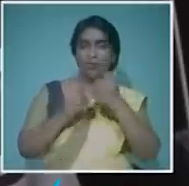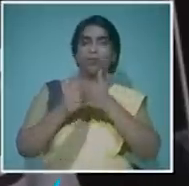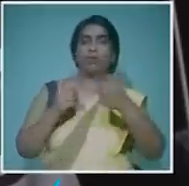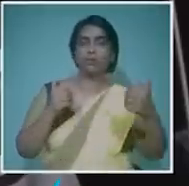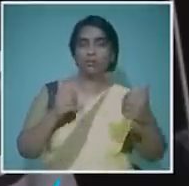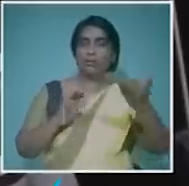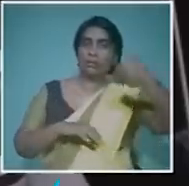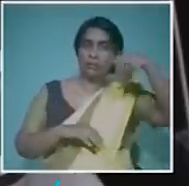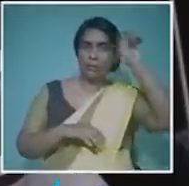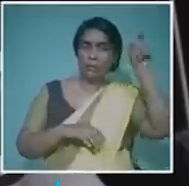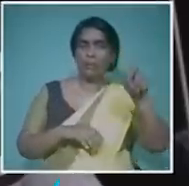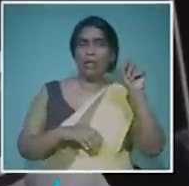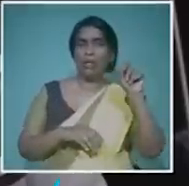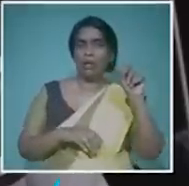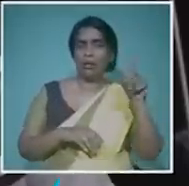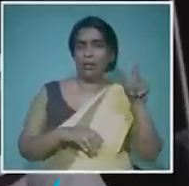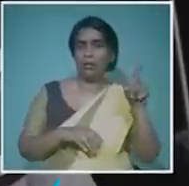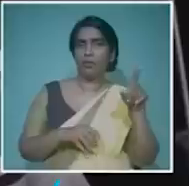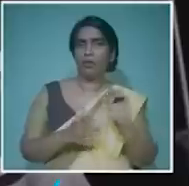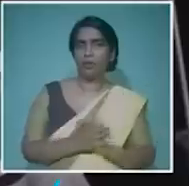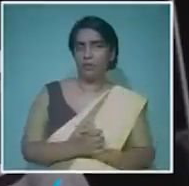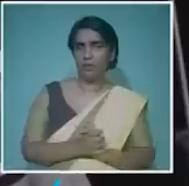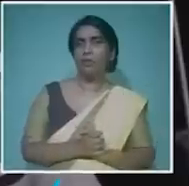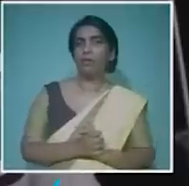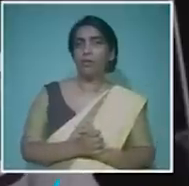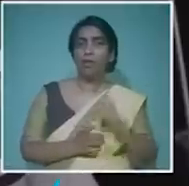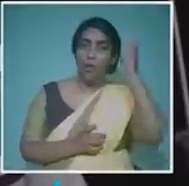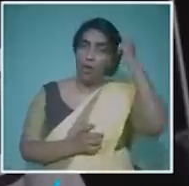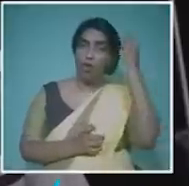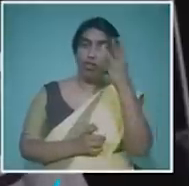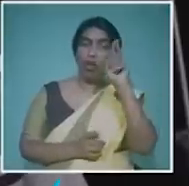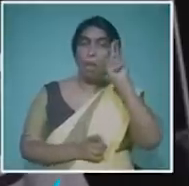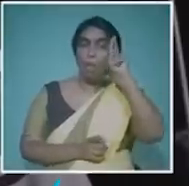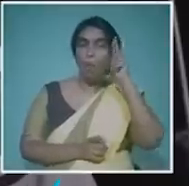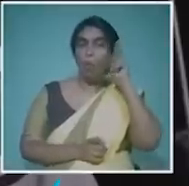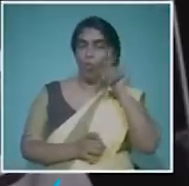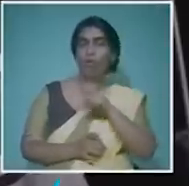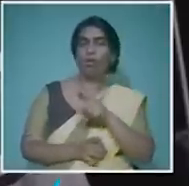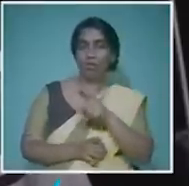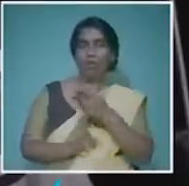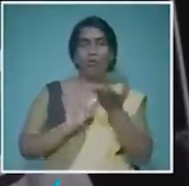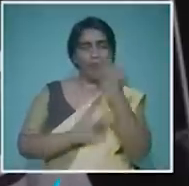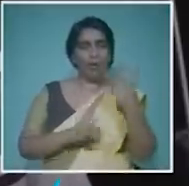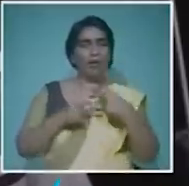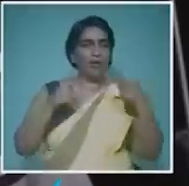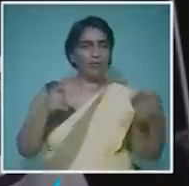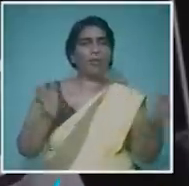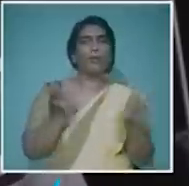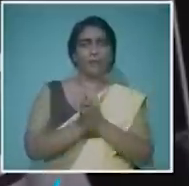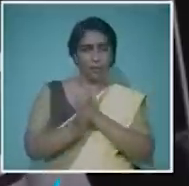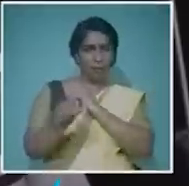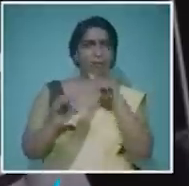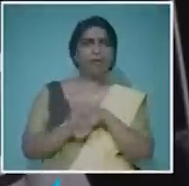කවුද පැරණි වමේ නායකයෙක්ගේ නමකුත් කිව්වෙන්නේද? මේ ඔලු තුනේ බූරුව කියලා. ඉතින් එතුමත් අපිත් එක්ක ඒකාබද්ධ විපක්ෂයේ ඒ කාලේ